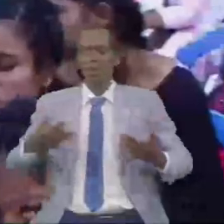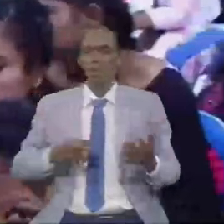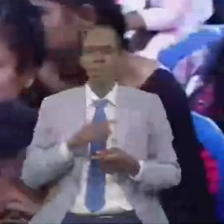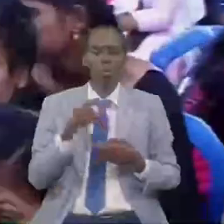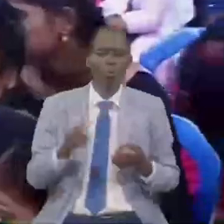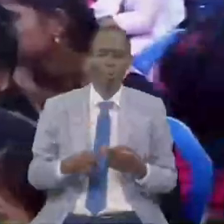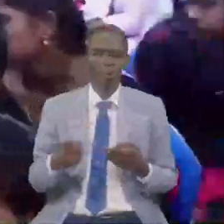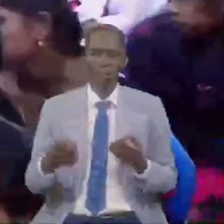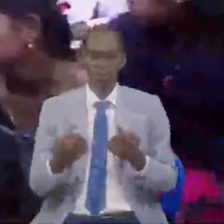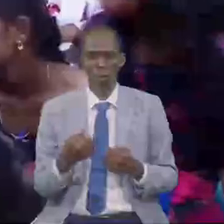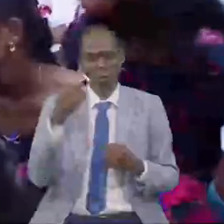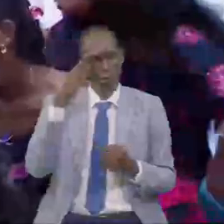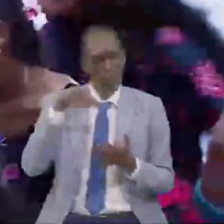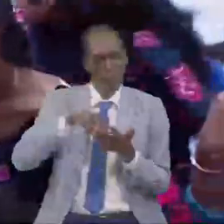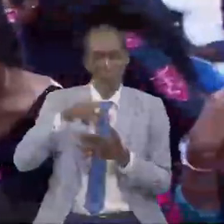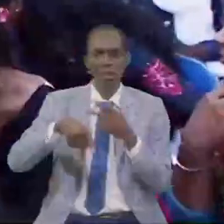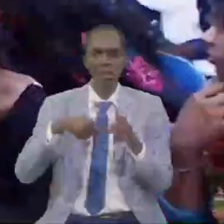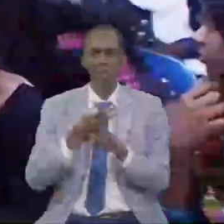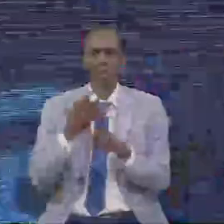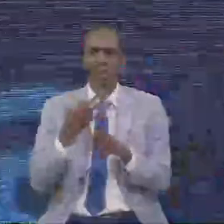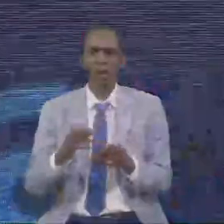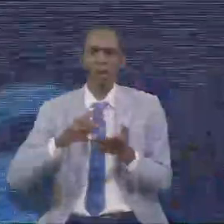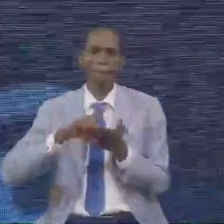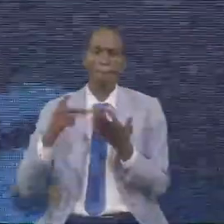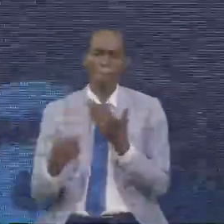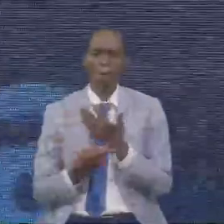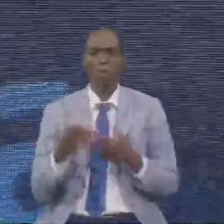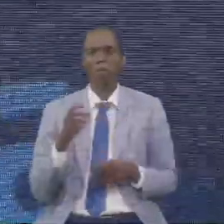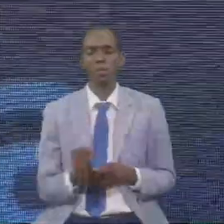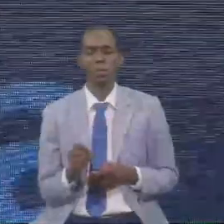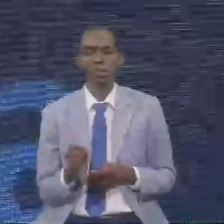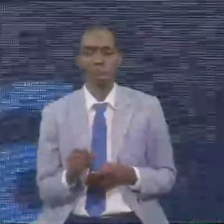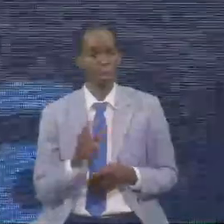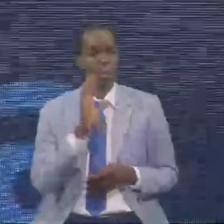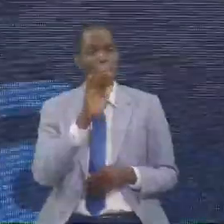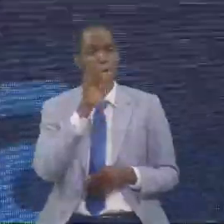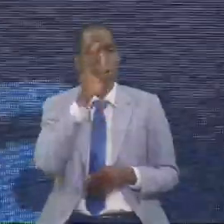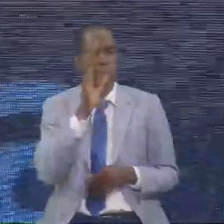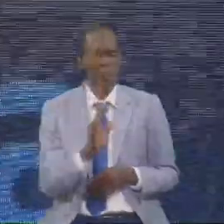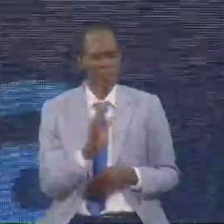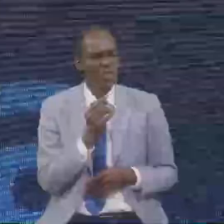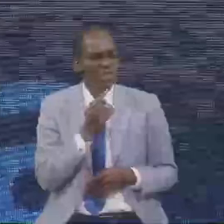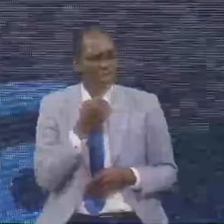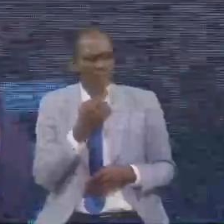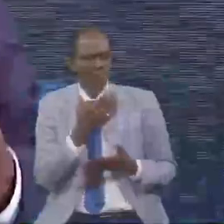Il y a des gens qui, en venant des réunions pareilles, sont là pour être excités. Il dit prédicateur.